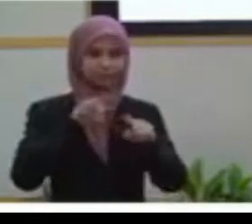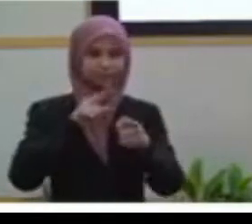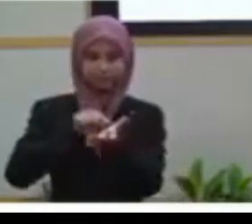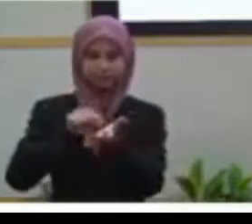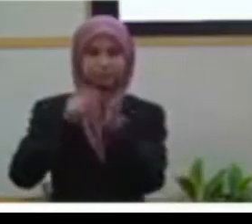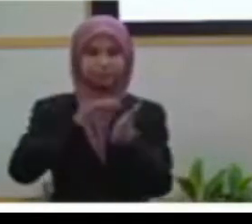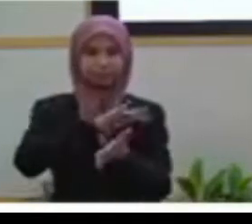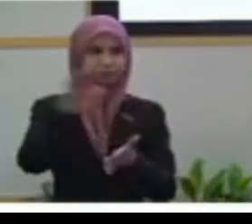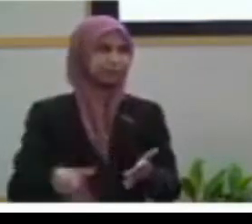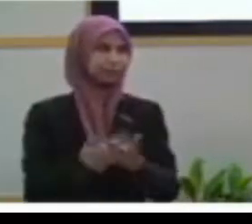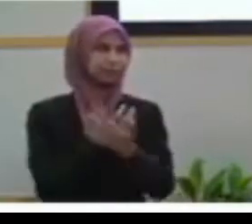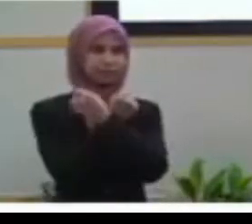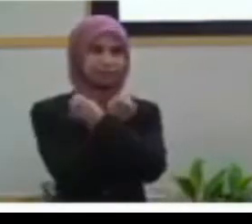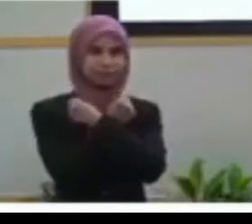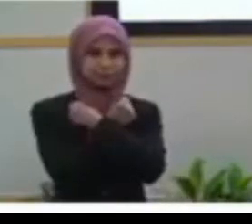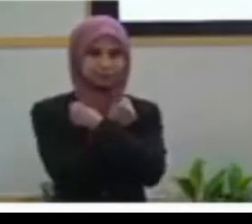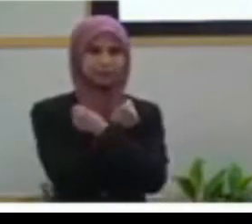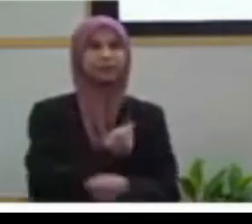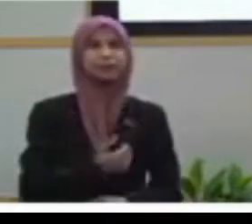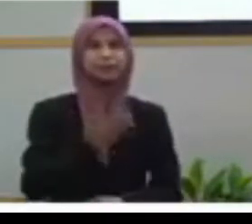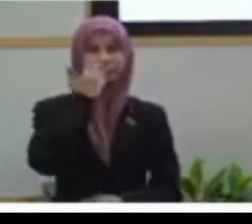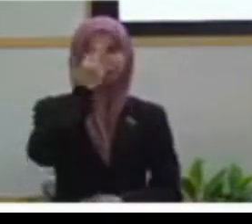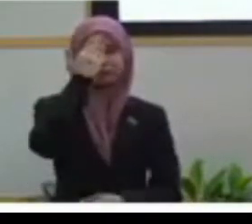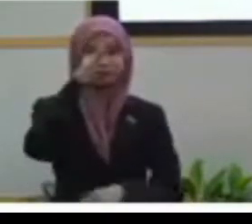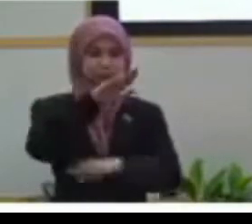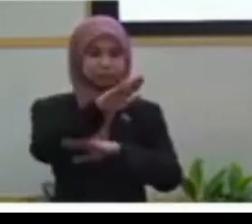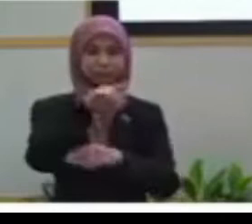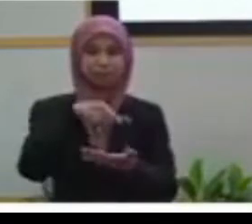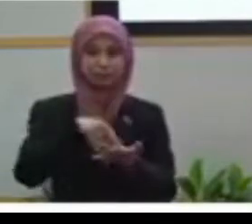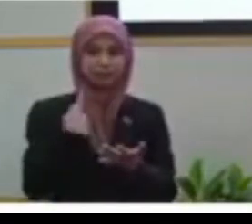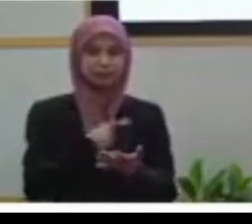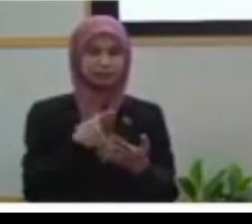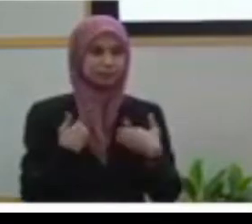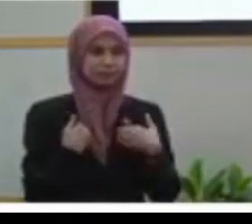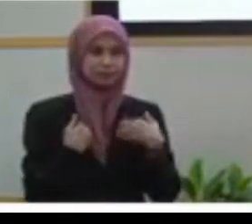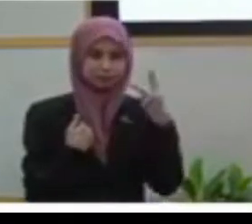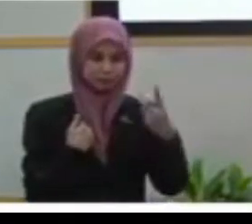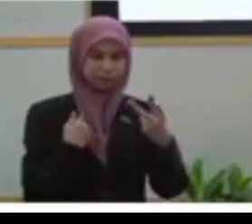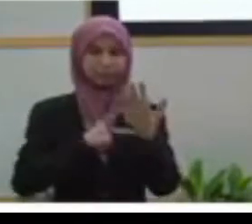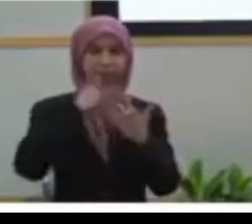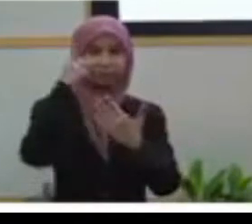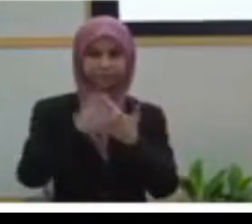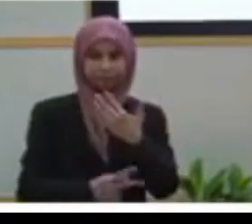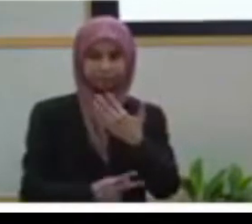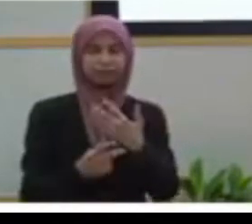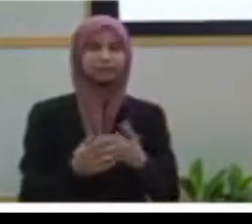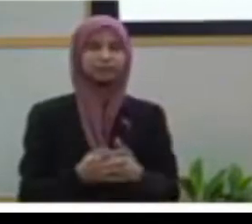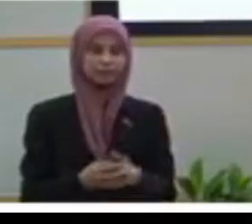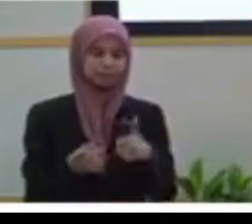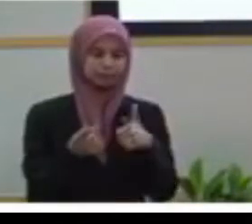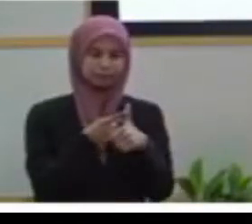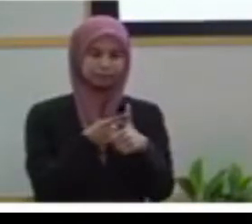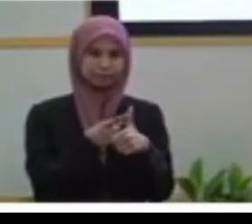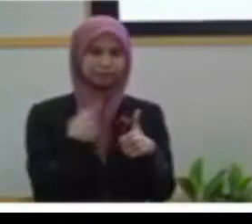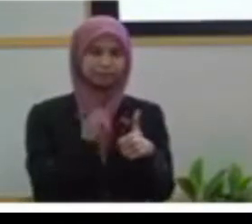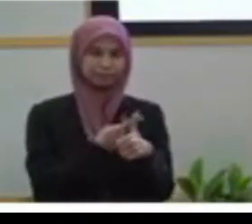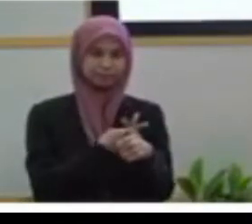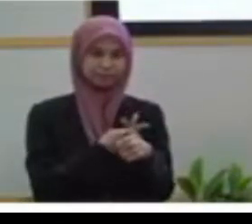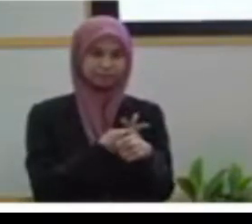kasih. Alhamdulillah petang ini kita akan adakan dua program. Pertama sekali